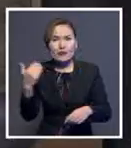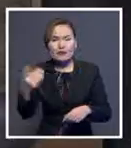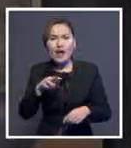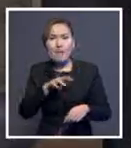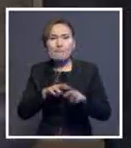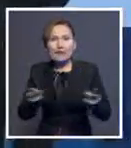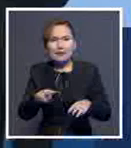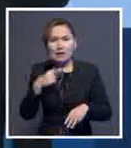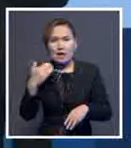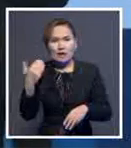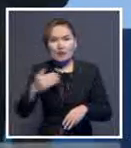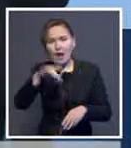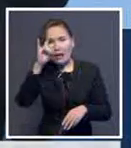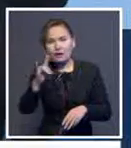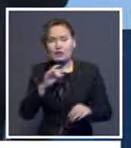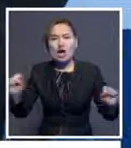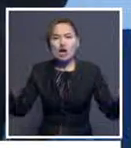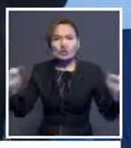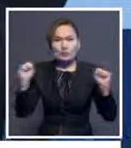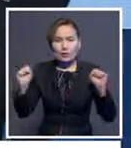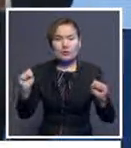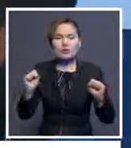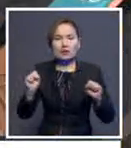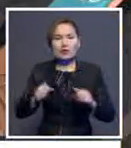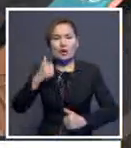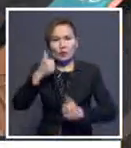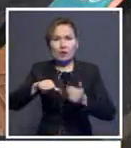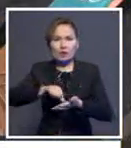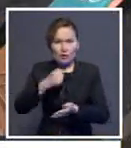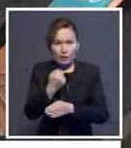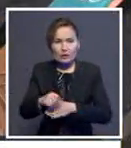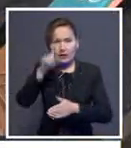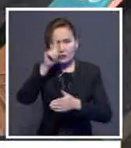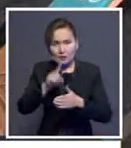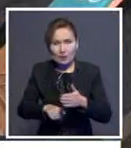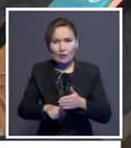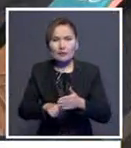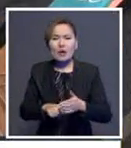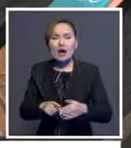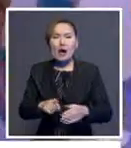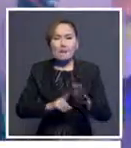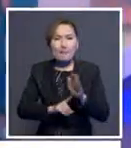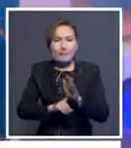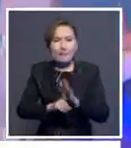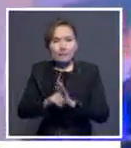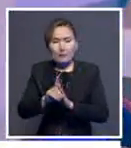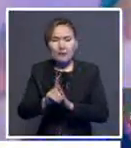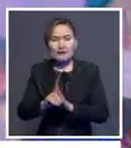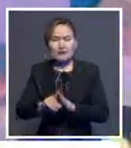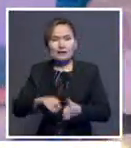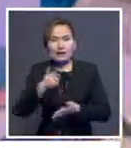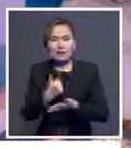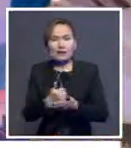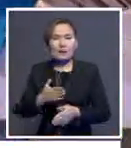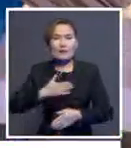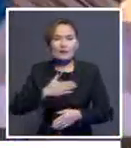айтуынша, қазақстандық спортшылар жақсы нәтиже көрсететіндеріне сенімді, көңіл күйлерде тамаша. Ал басты үміт Юлия Галышева,